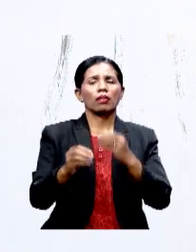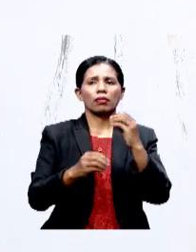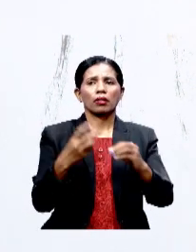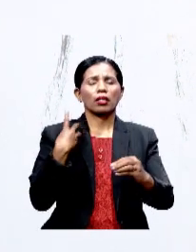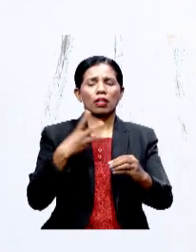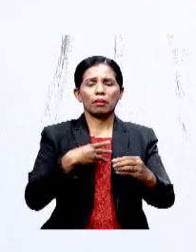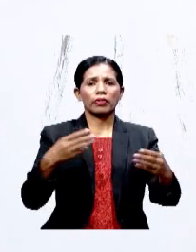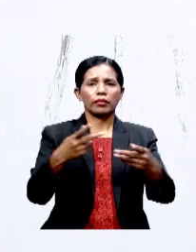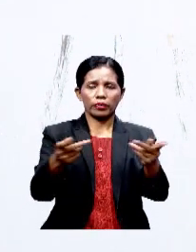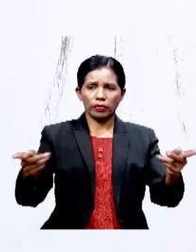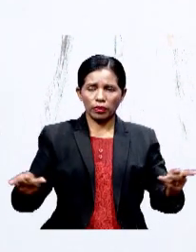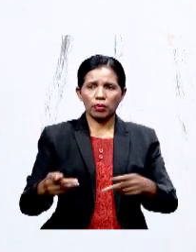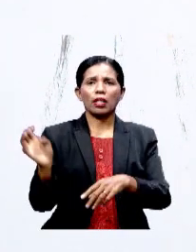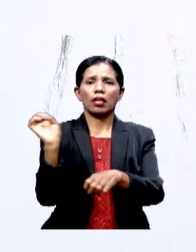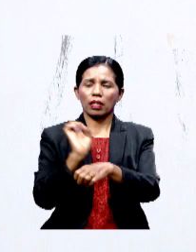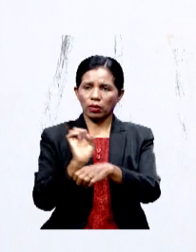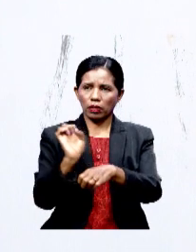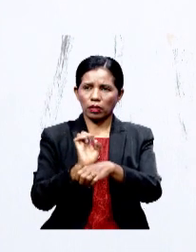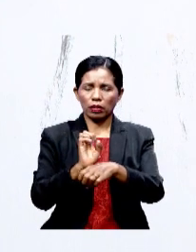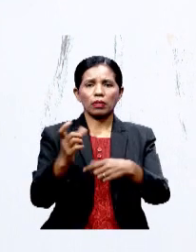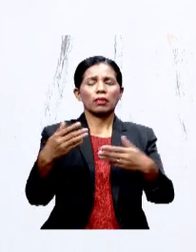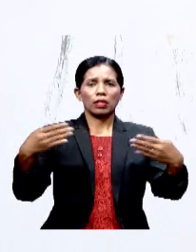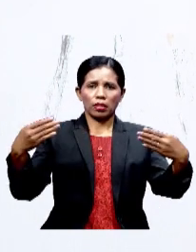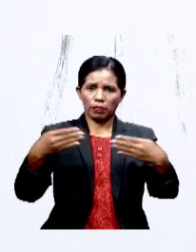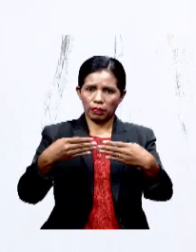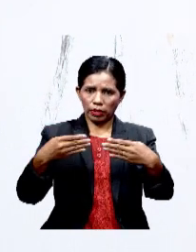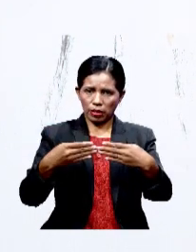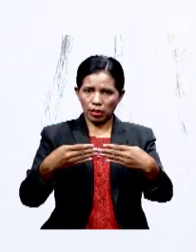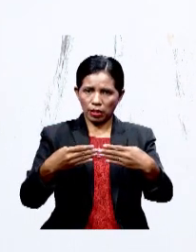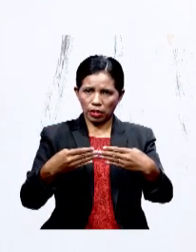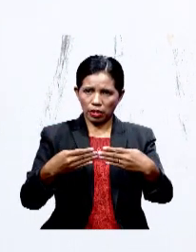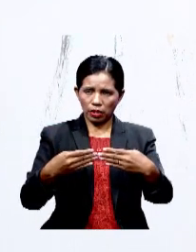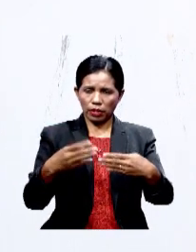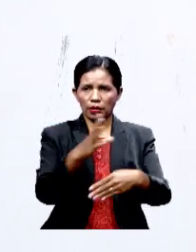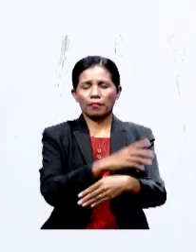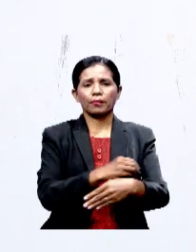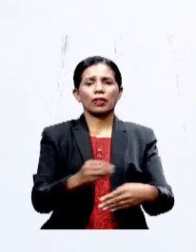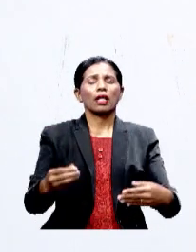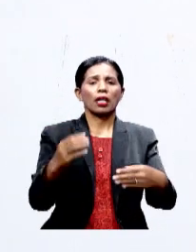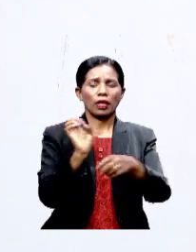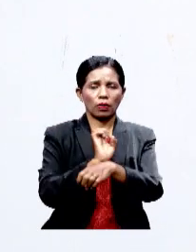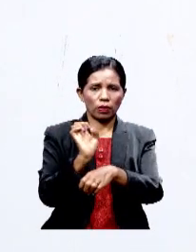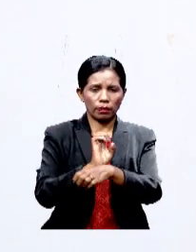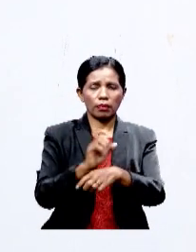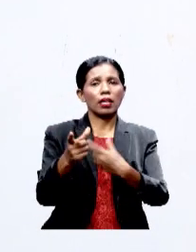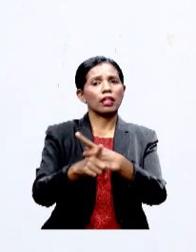zona ekonomi perbatasan, pre-economic zone. Nah, ini juga